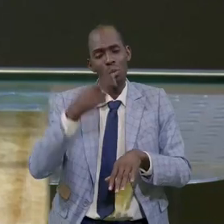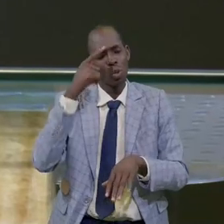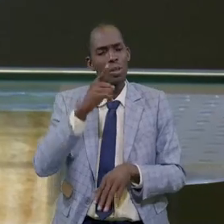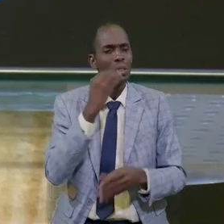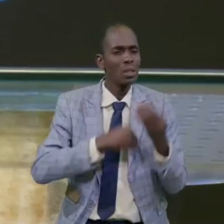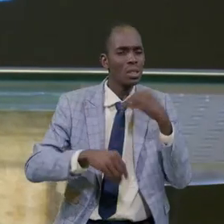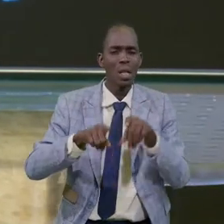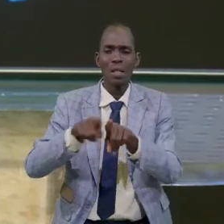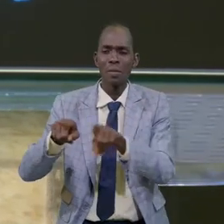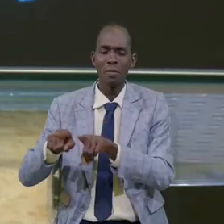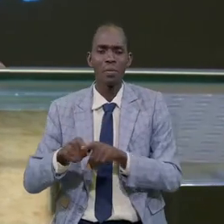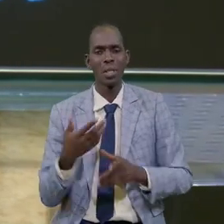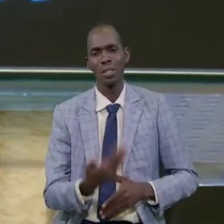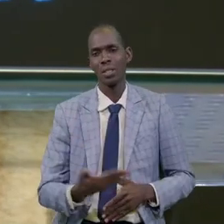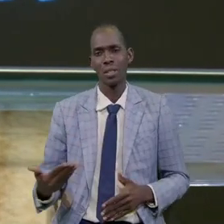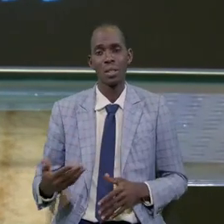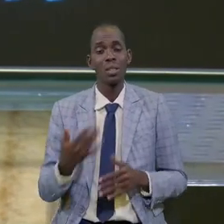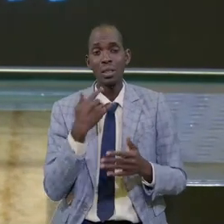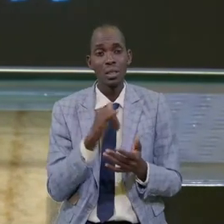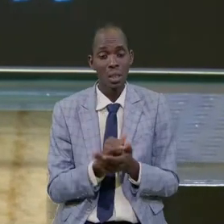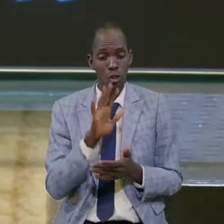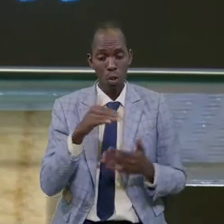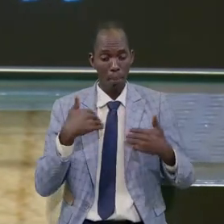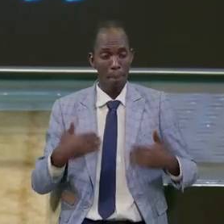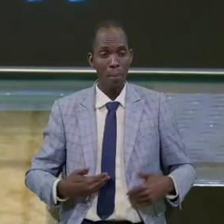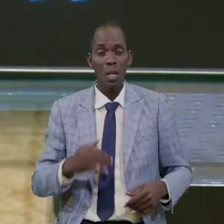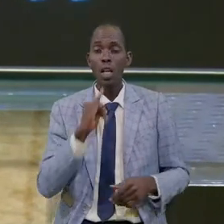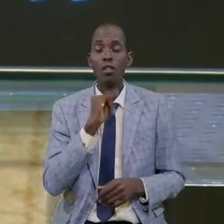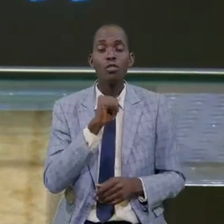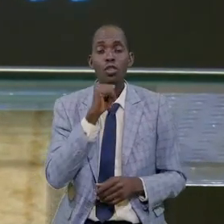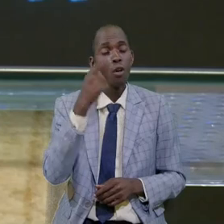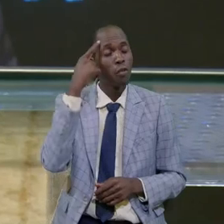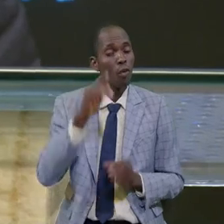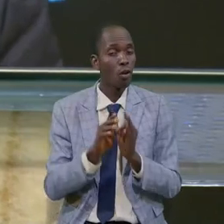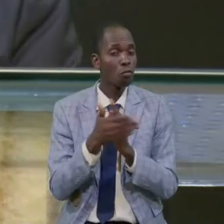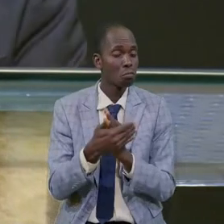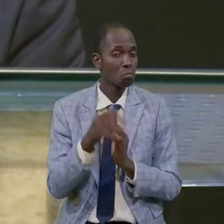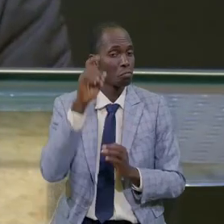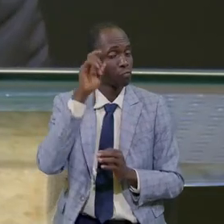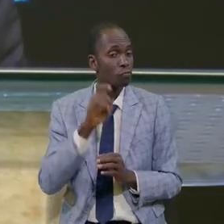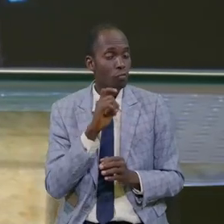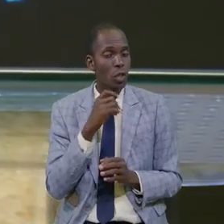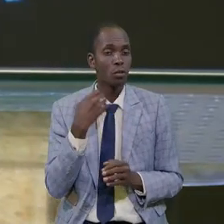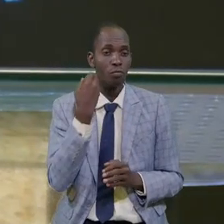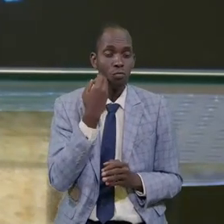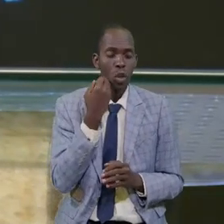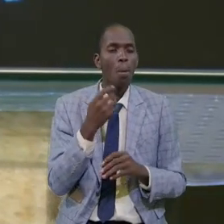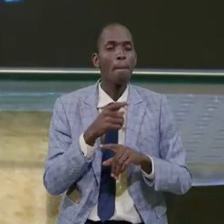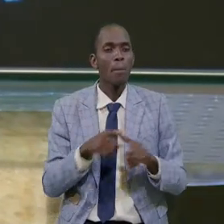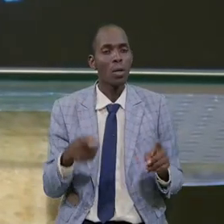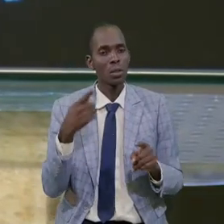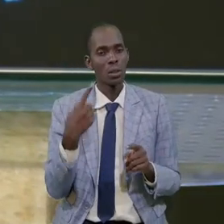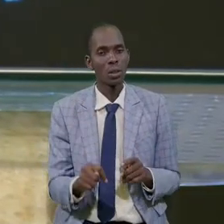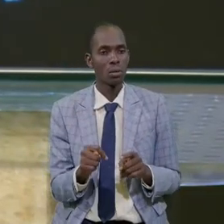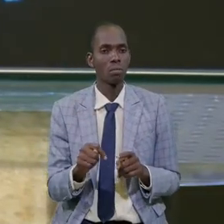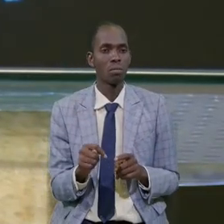prendre. Et dit que maintenant, mais le corps n'est pas pour l'impudicité. Il est pour le Seigneur. Et le Seigneur pour le